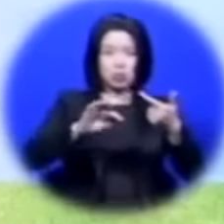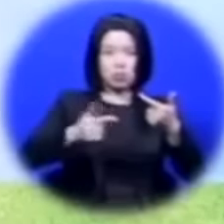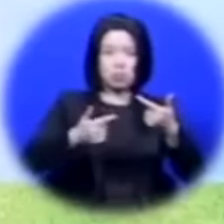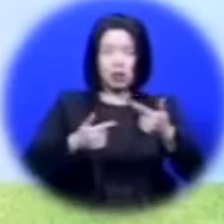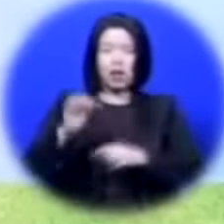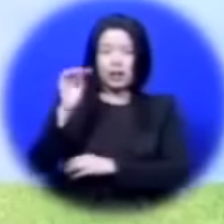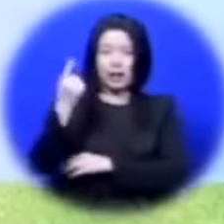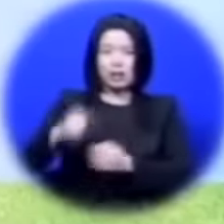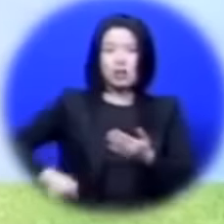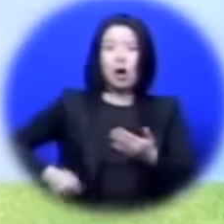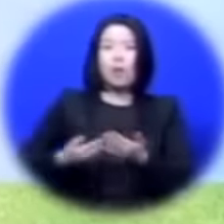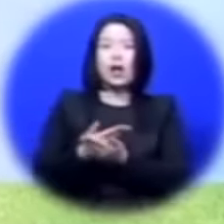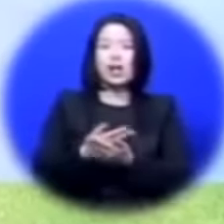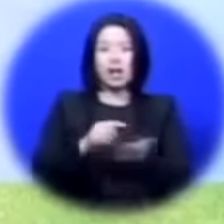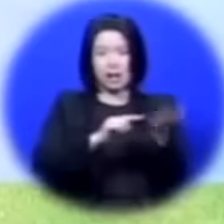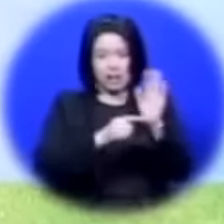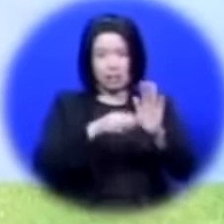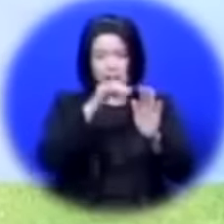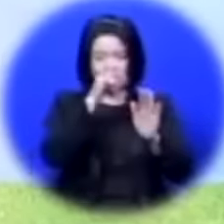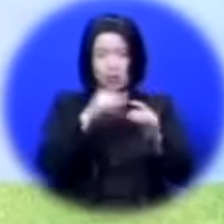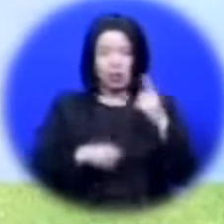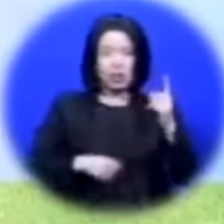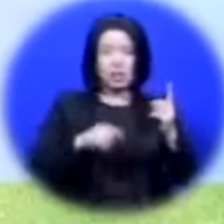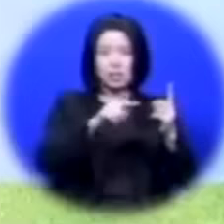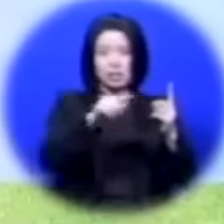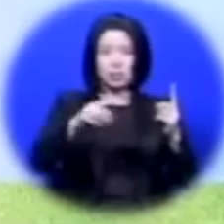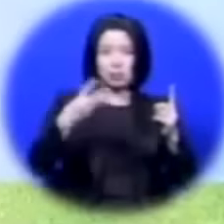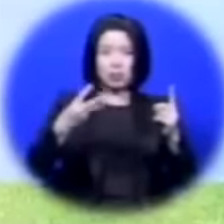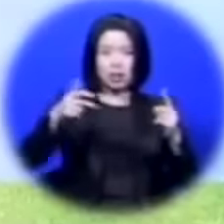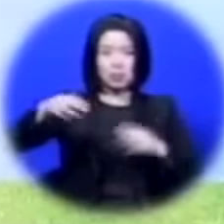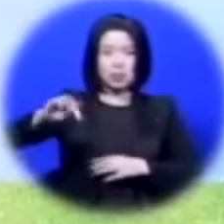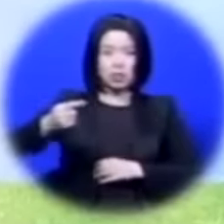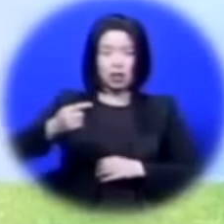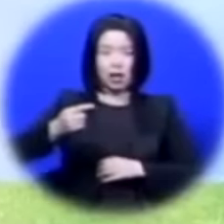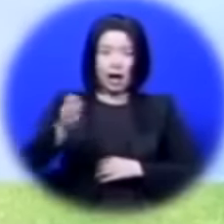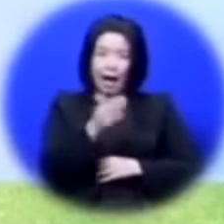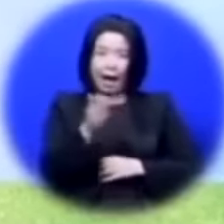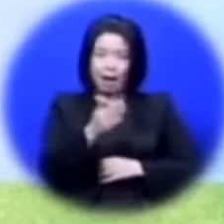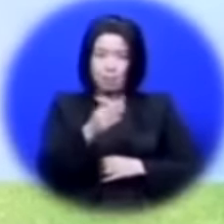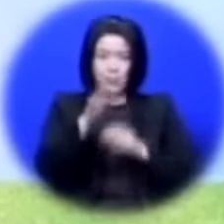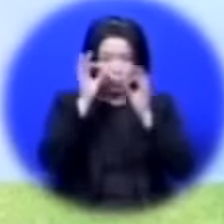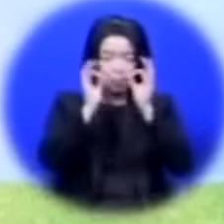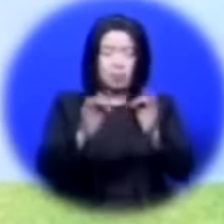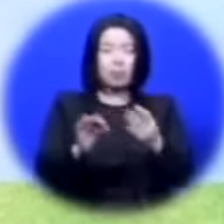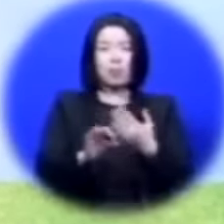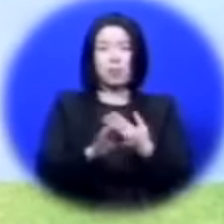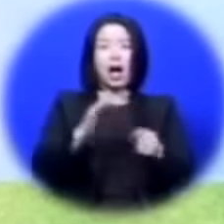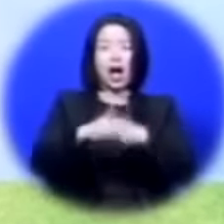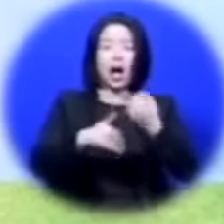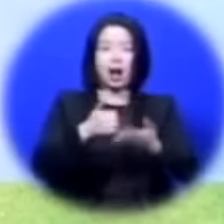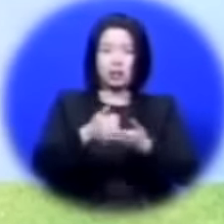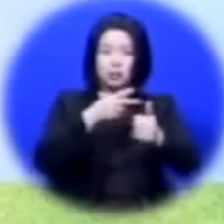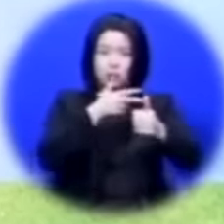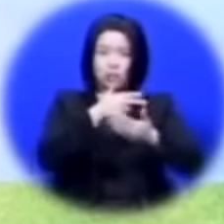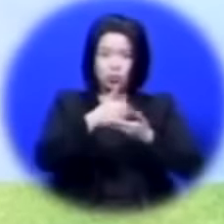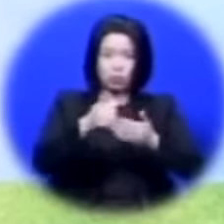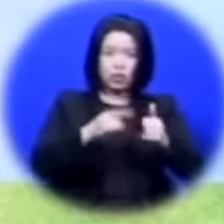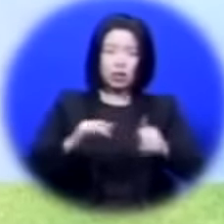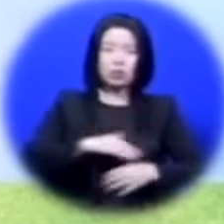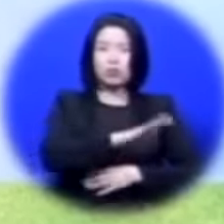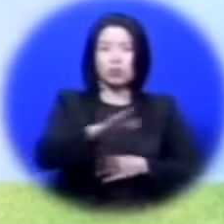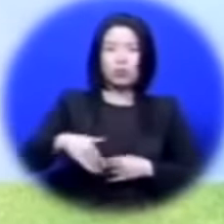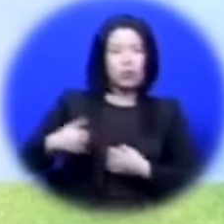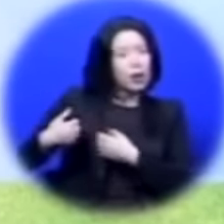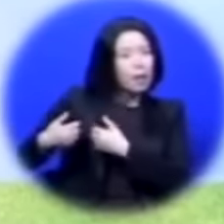다윗의 회개가 나옵니다 1절부터 3절까지 앞부분을 보면은 하나님 주님께서 우리를 내